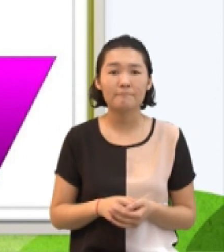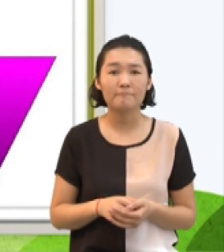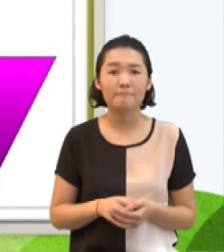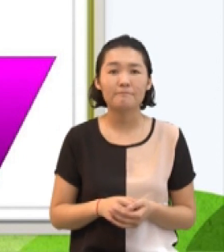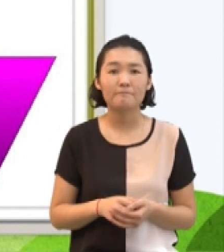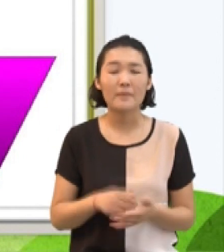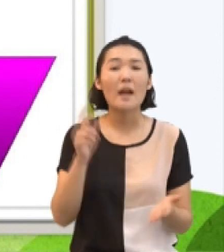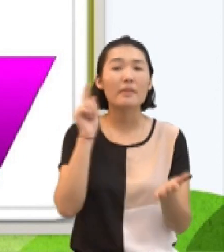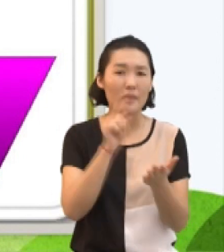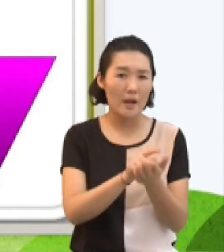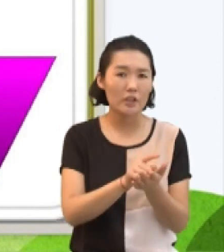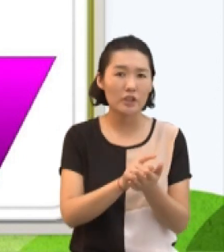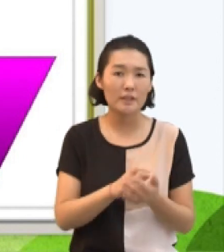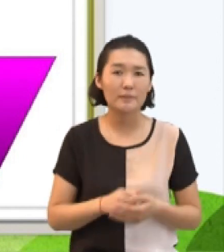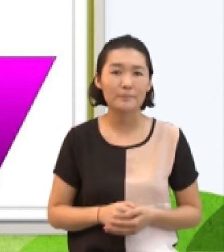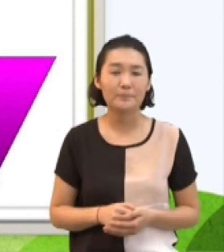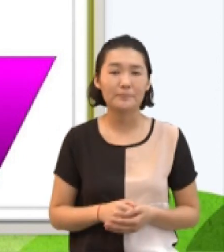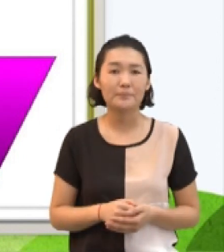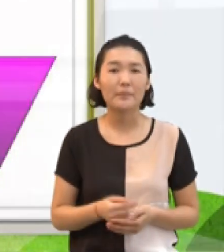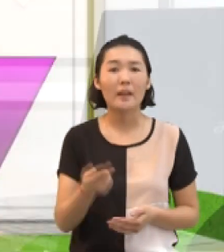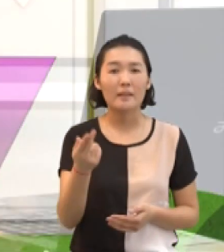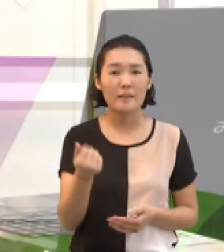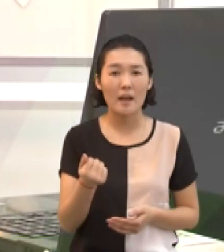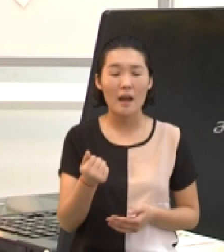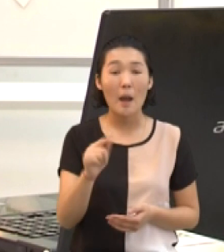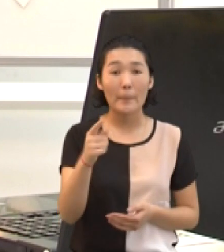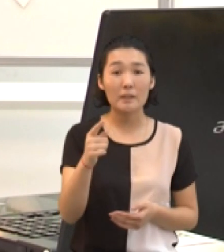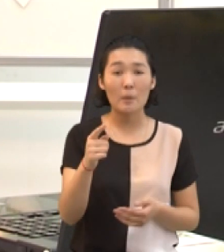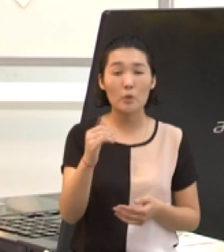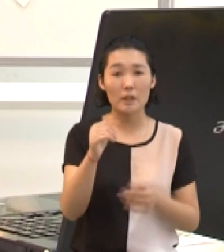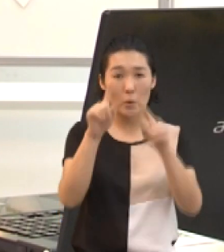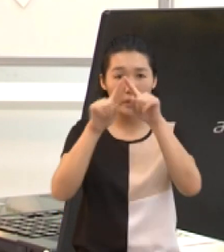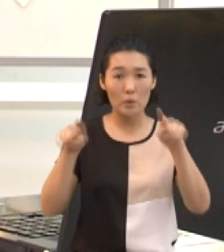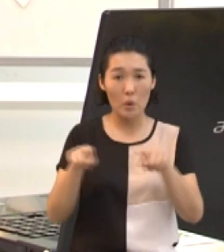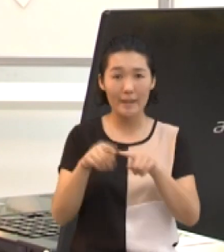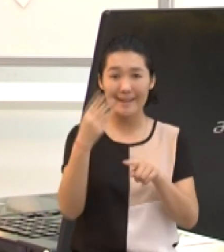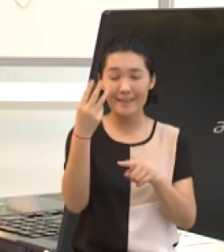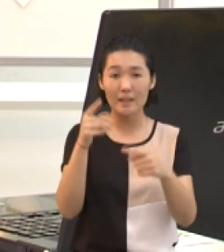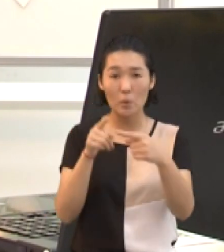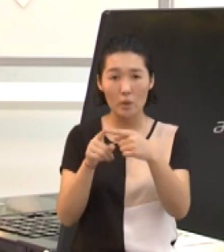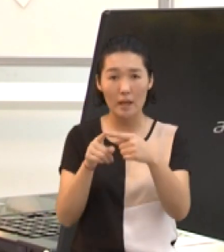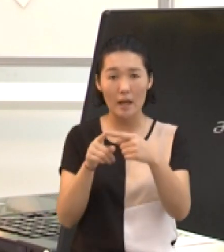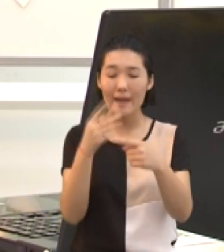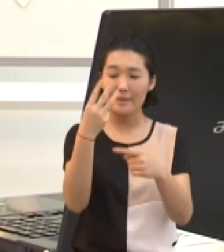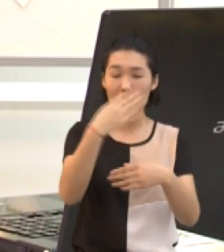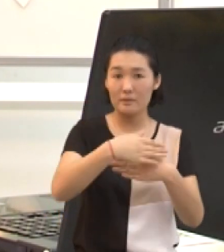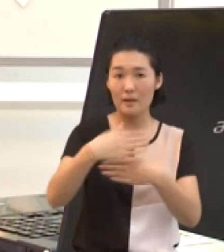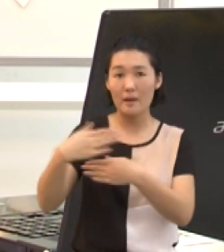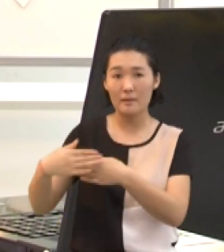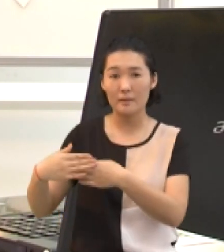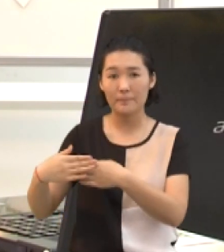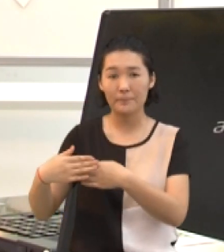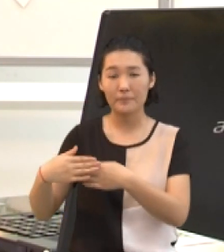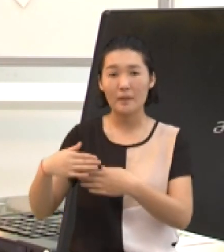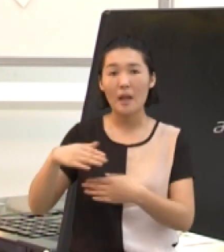Докажите. Ну, конечно, потому что у треугольника три угла, три стороны, а